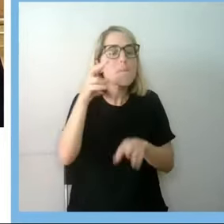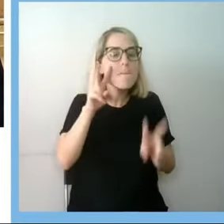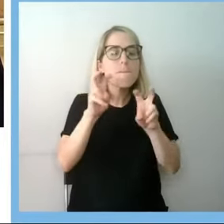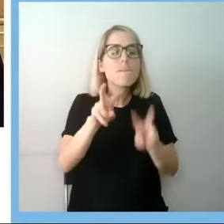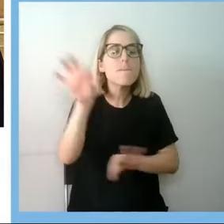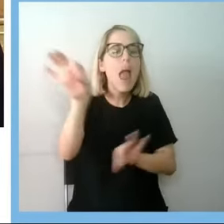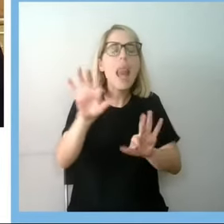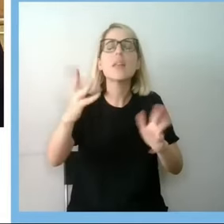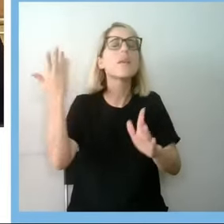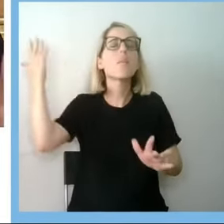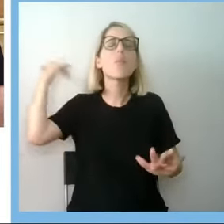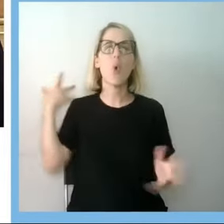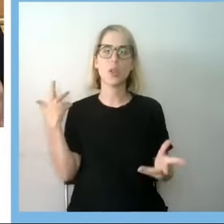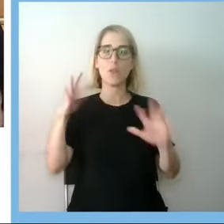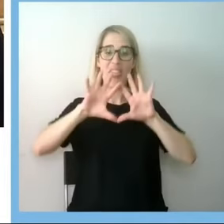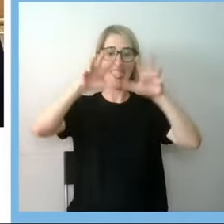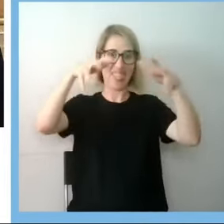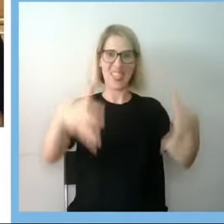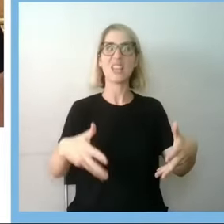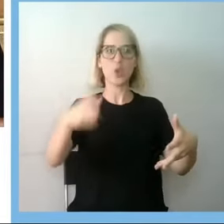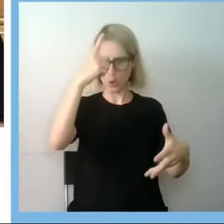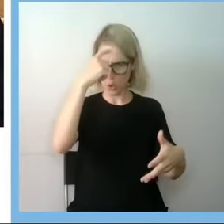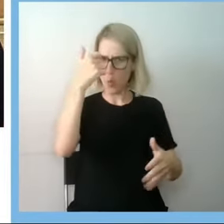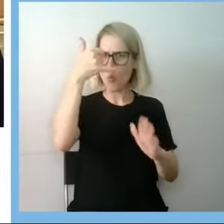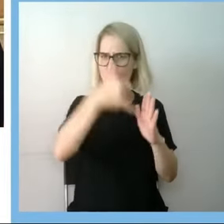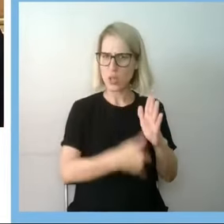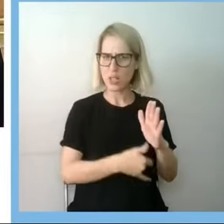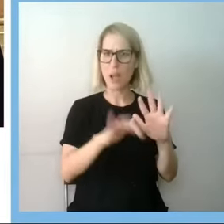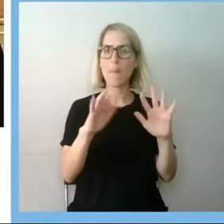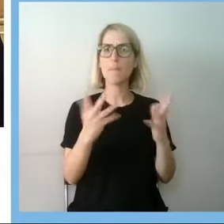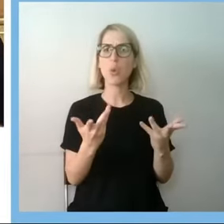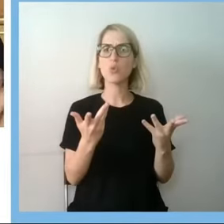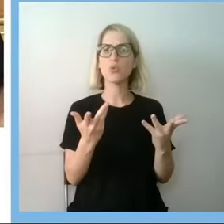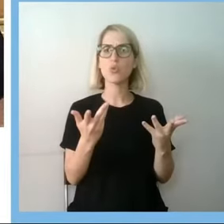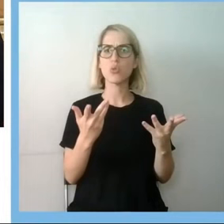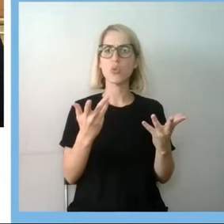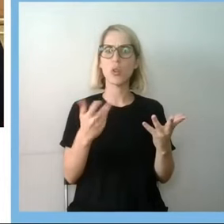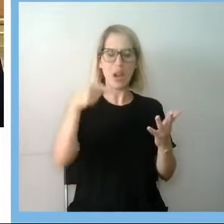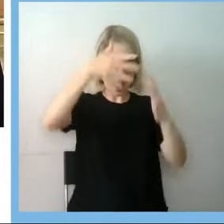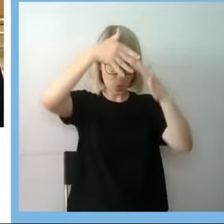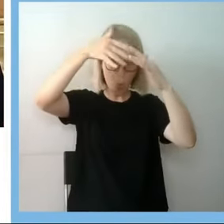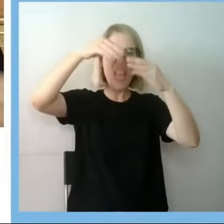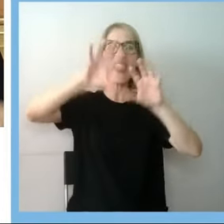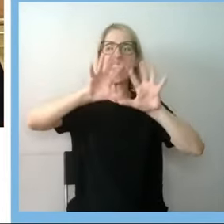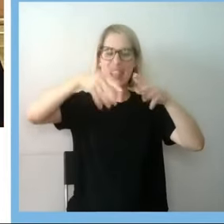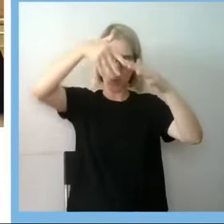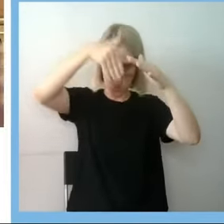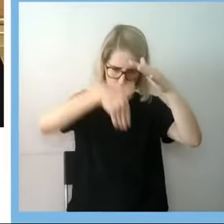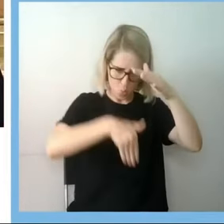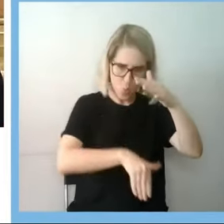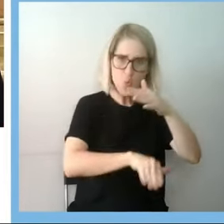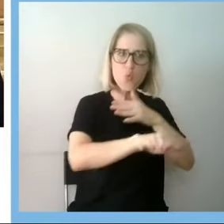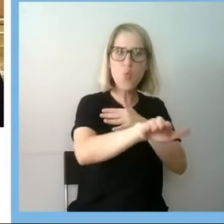ακόμα δεν ξέρουν το δίκτυο. Το δίκτυο ουσιαστικά πώς αποτυπώνεται των ομβρίων είναι και αυτό ένα ερωτηματικό. Η λύση,